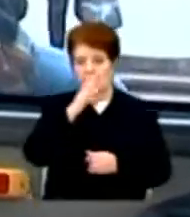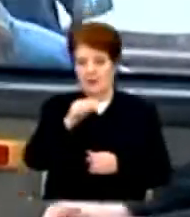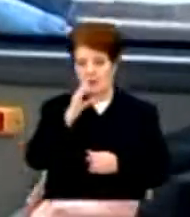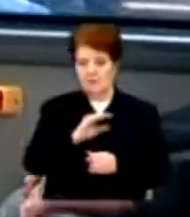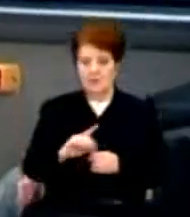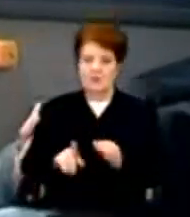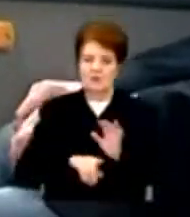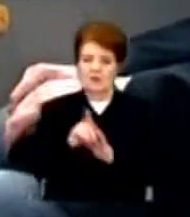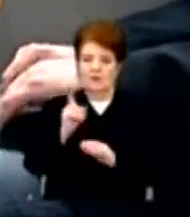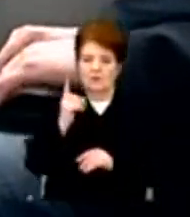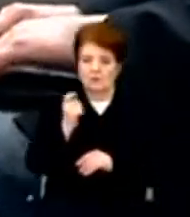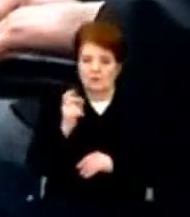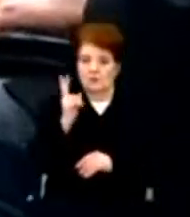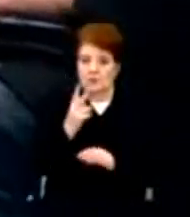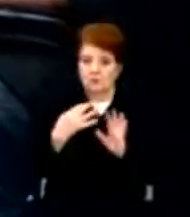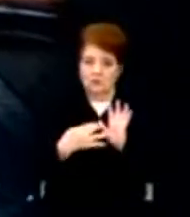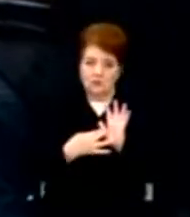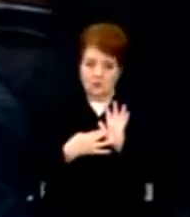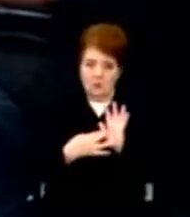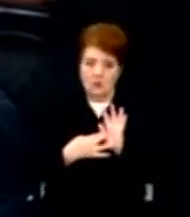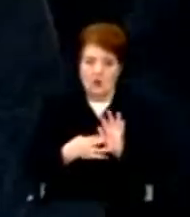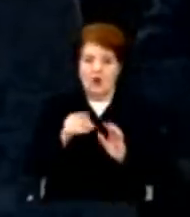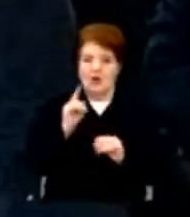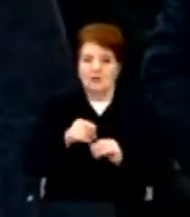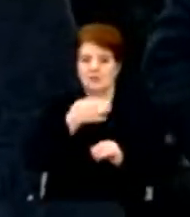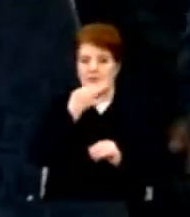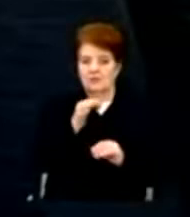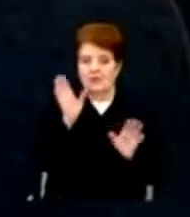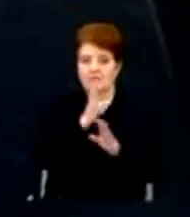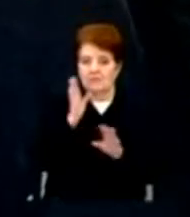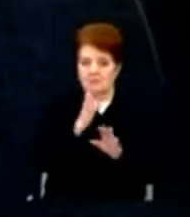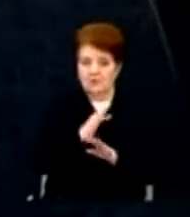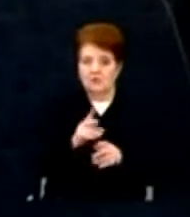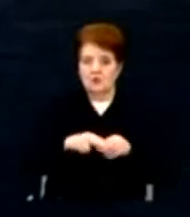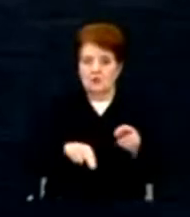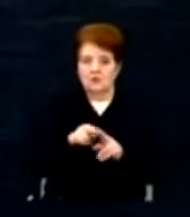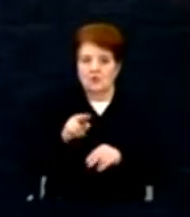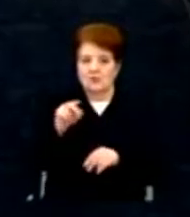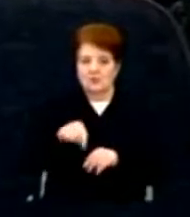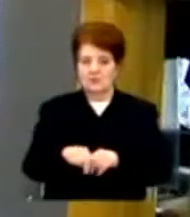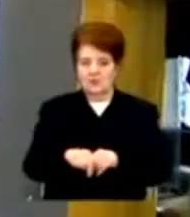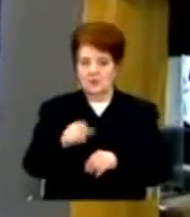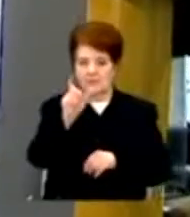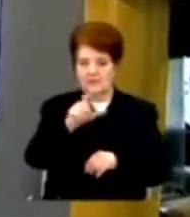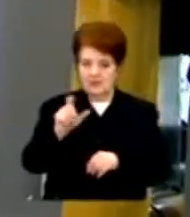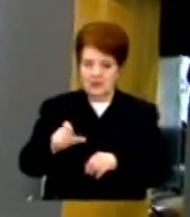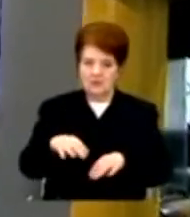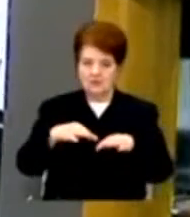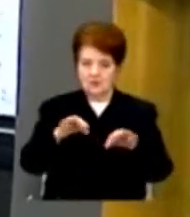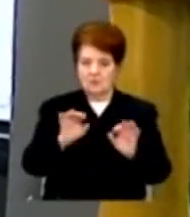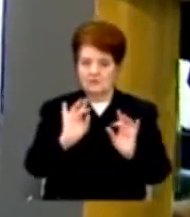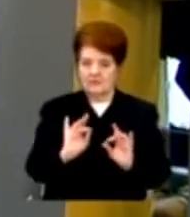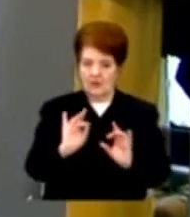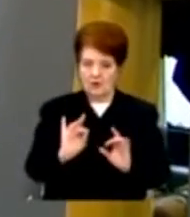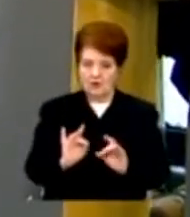fost introduse pe ruta 129. Acestea dispun de aer condiționat și sunt construite în așa fel încât pasagerii să circule doar pe